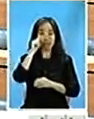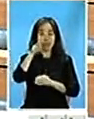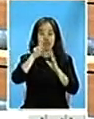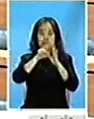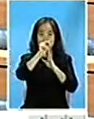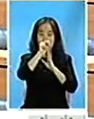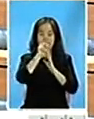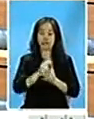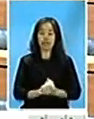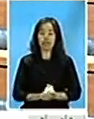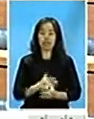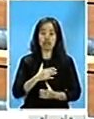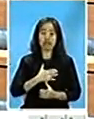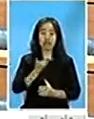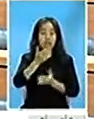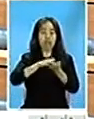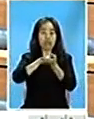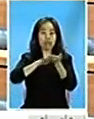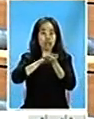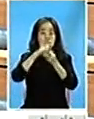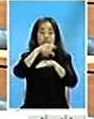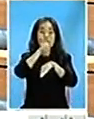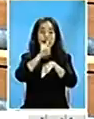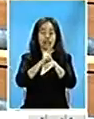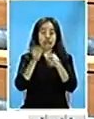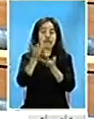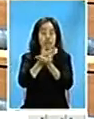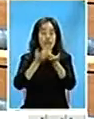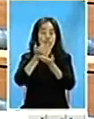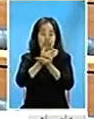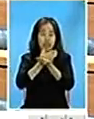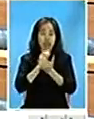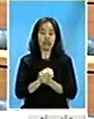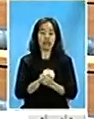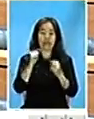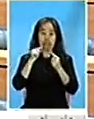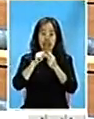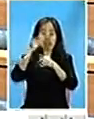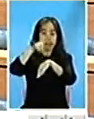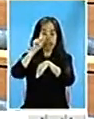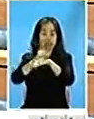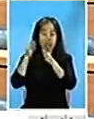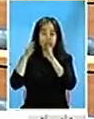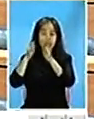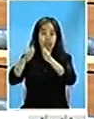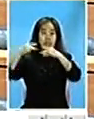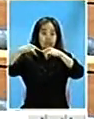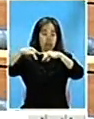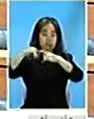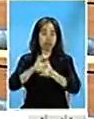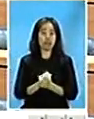านต้องขออนุญาตกับเรียนหารือท่านประธานต่อกรณีท่านประธานวิปฝ่ายค้านได้กรุณ